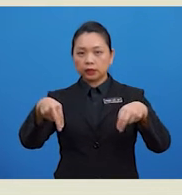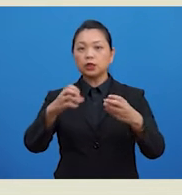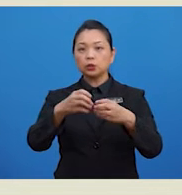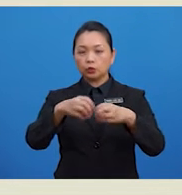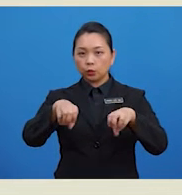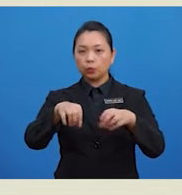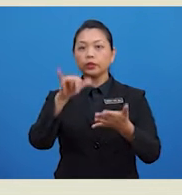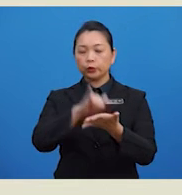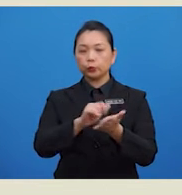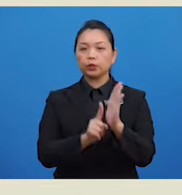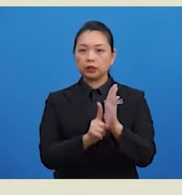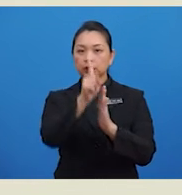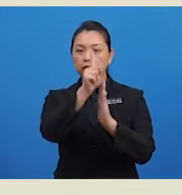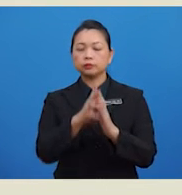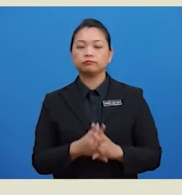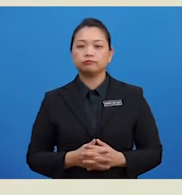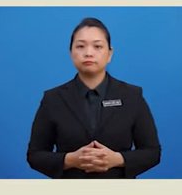tinggi.